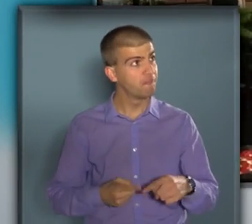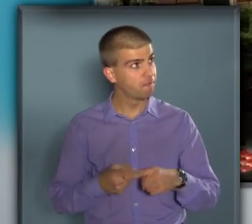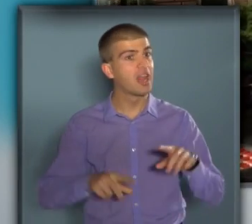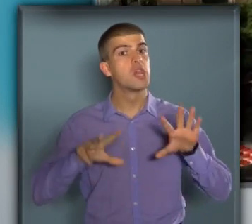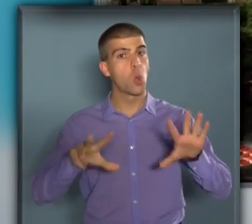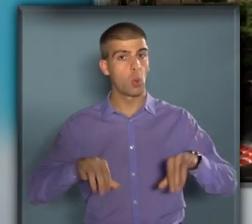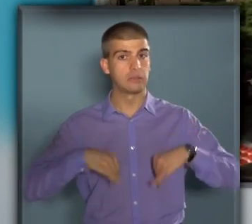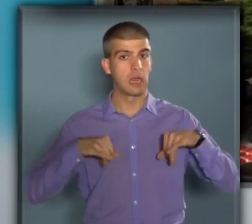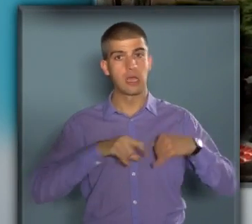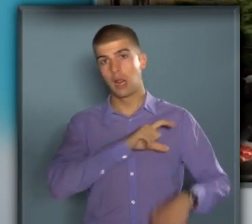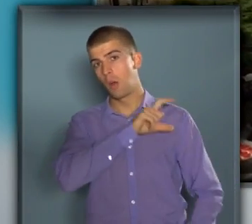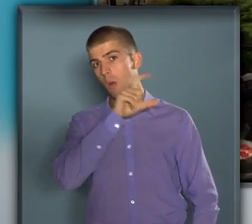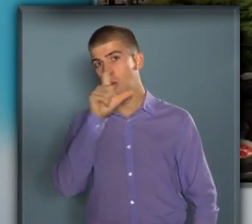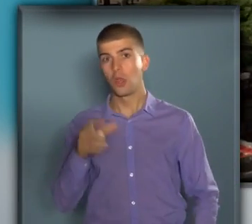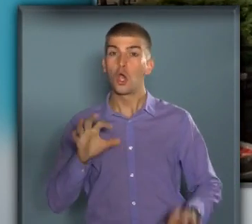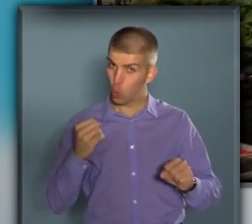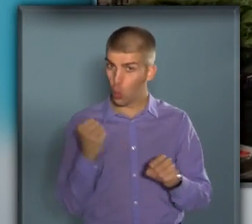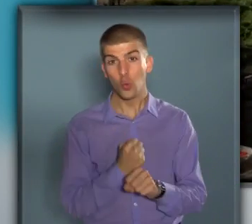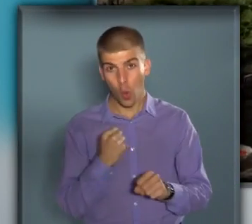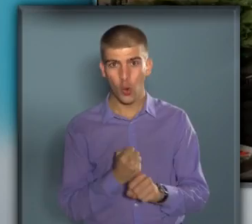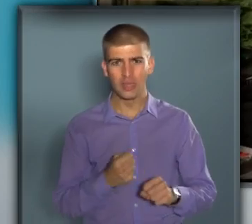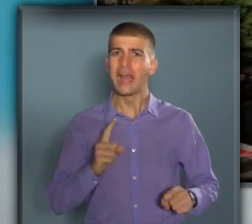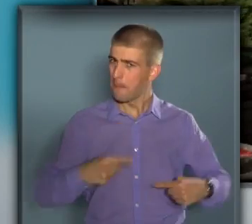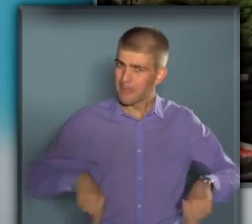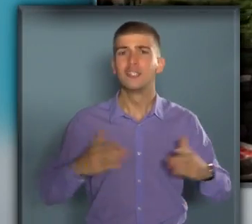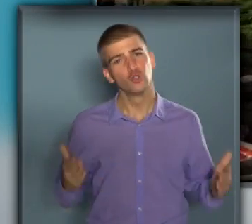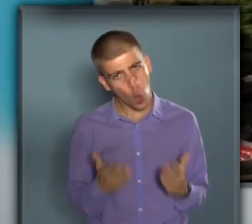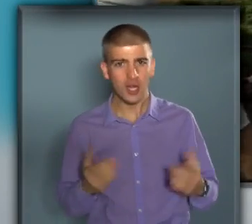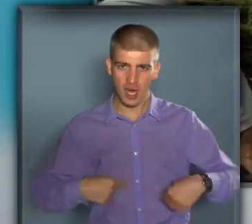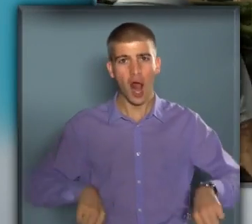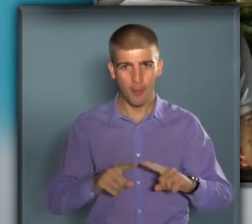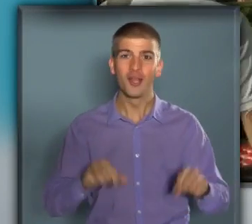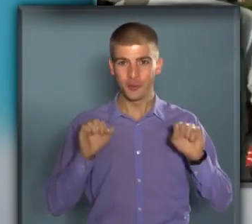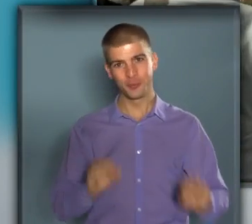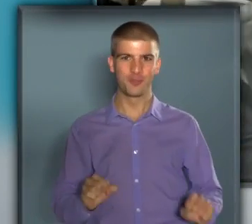Hát reggel fél nyolctól itt vagyunk. Jó sokat dolgozunk, de mink ilyen szorgalmas emberek vagyunk.